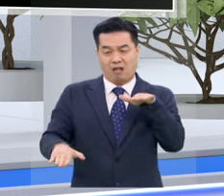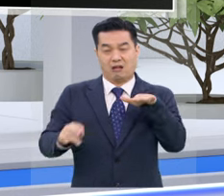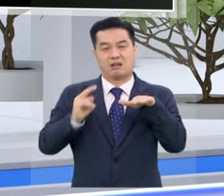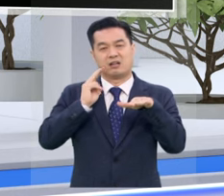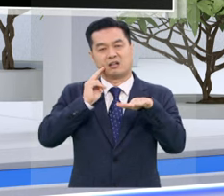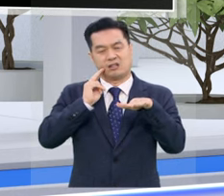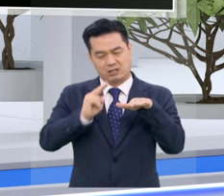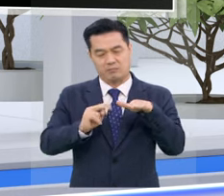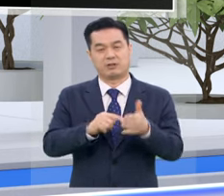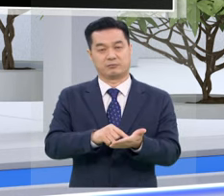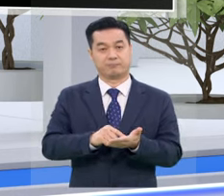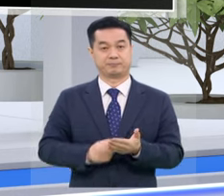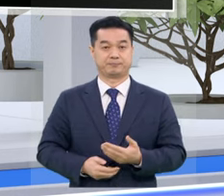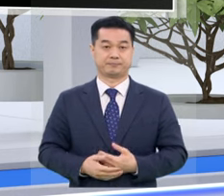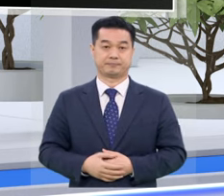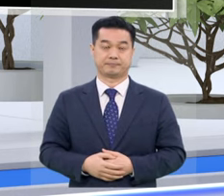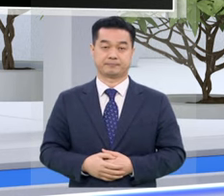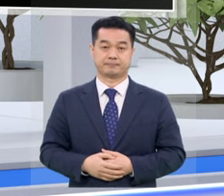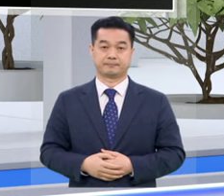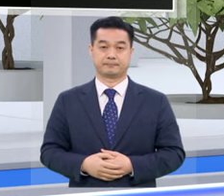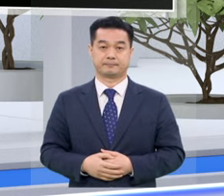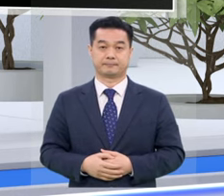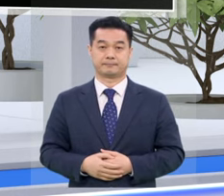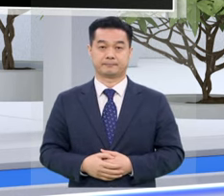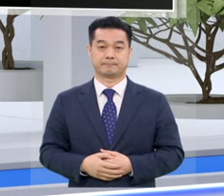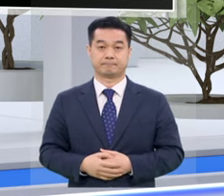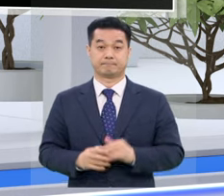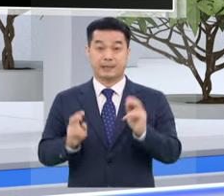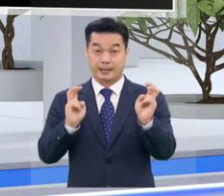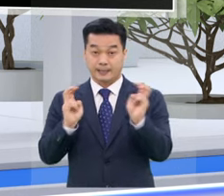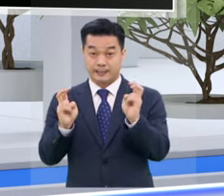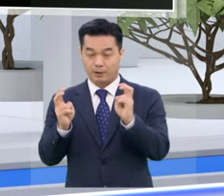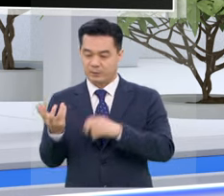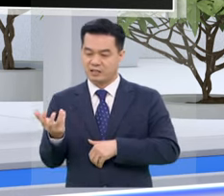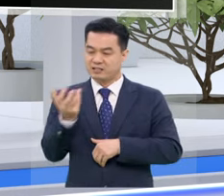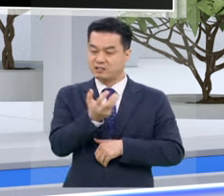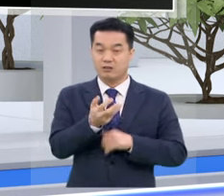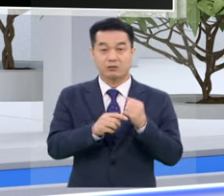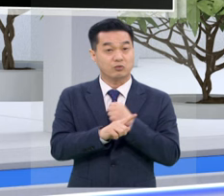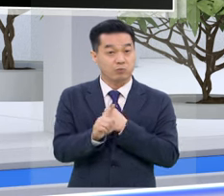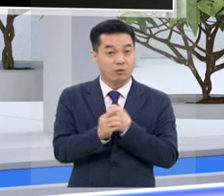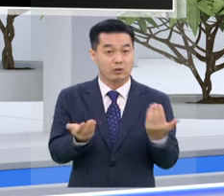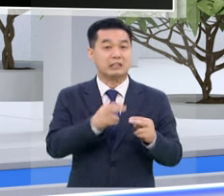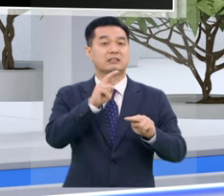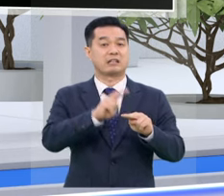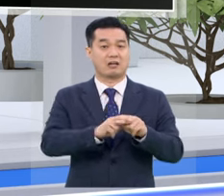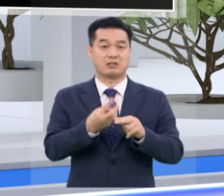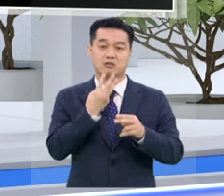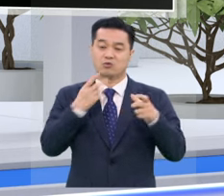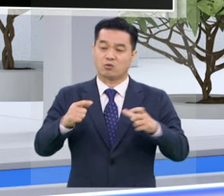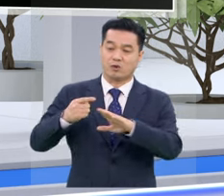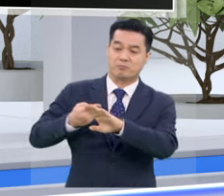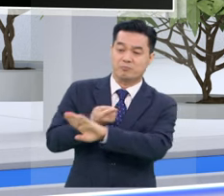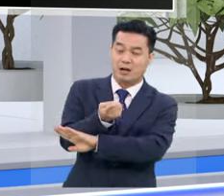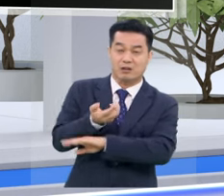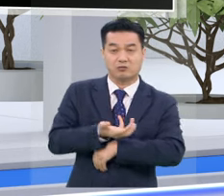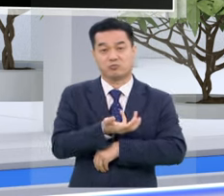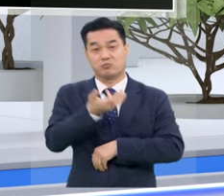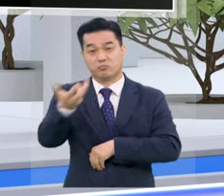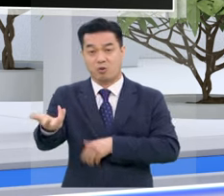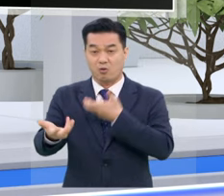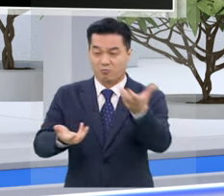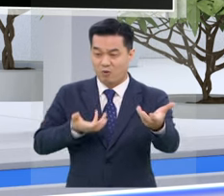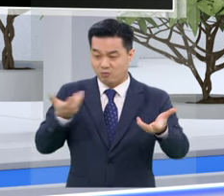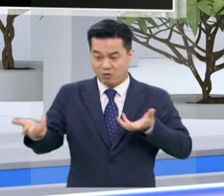결과를 만들었습니다 기업의 이전은 일자리를 비수도권으로 분산시키는 동시에